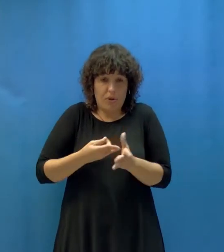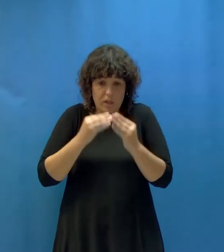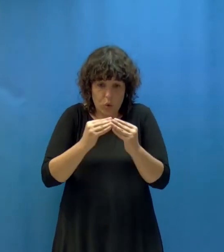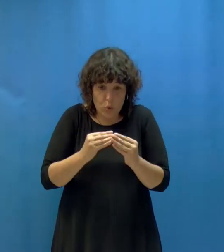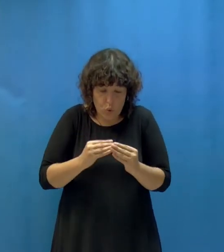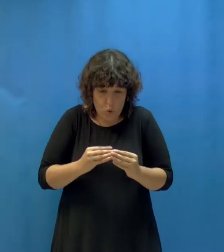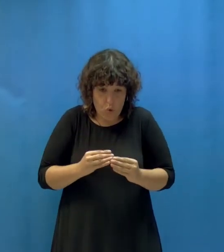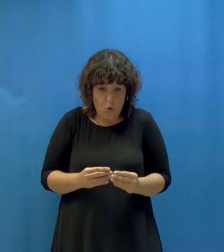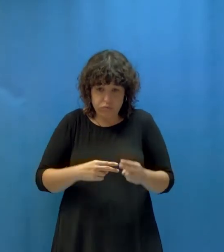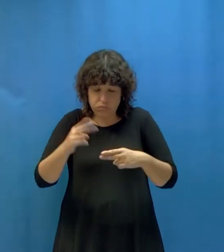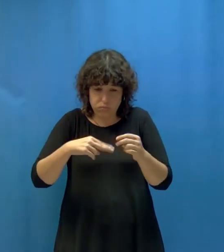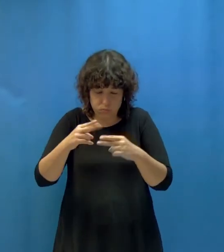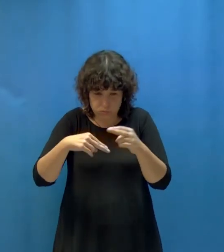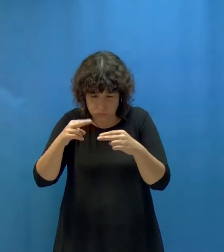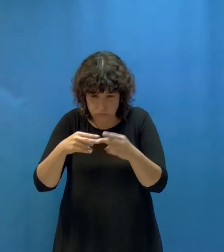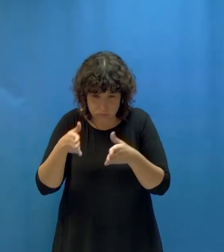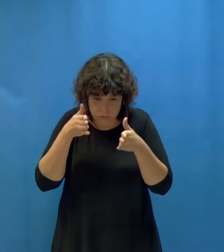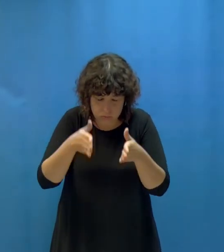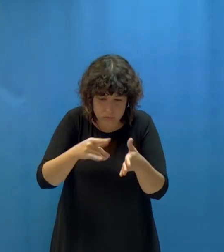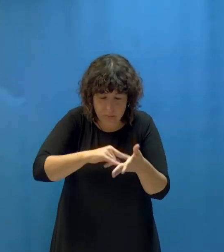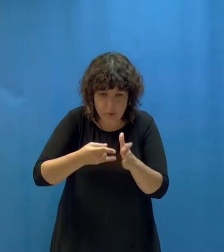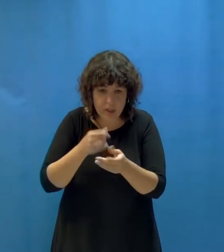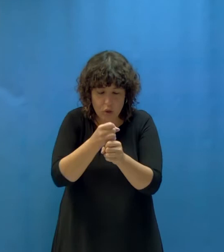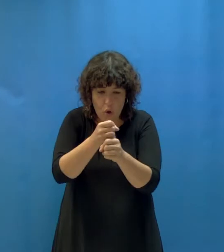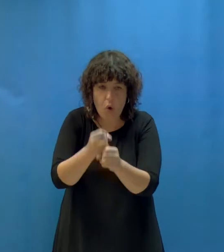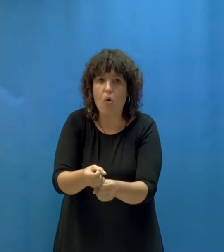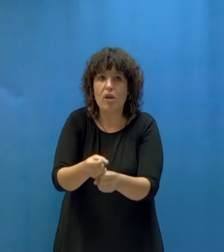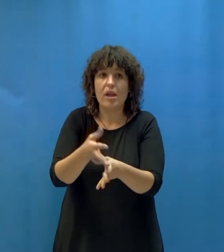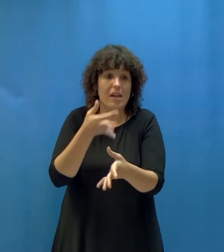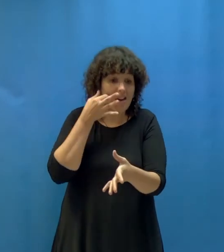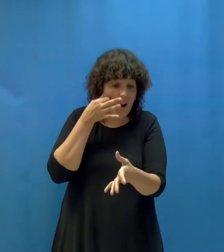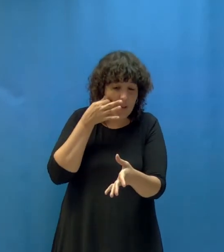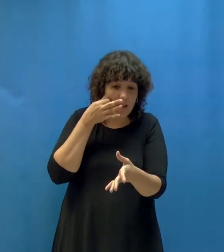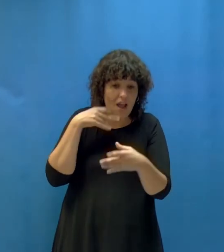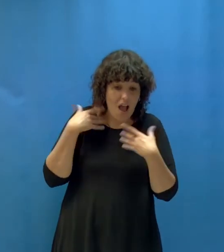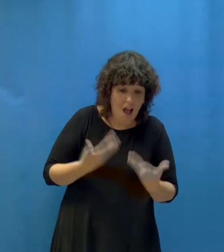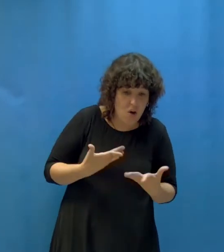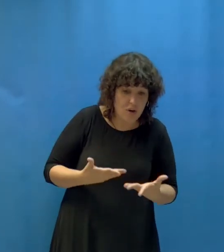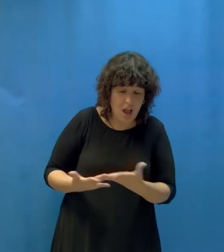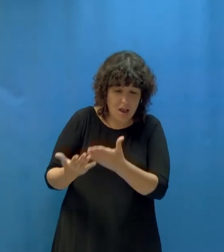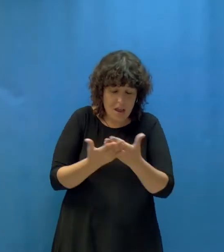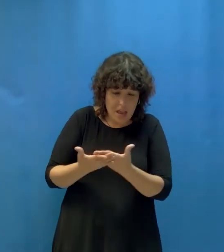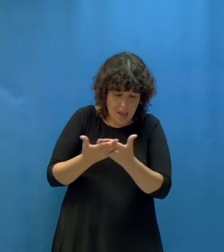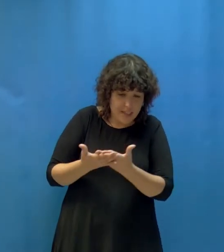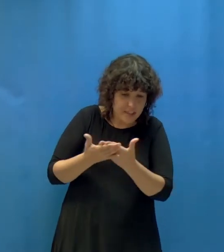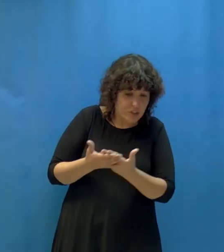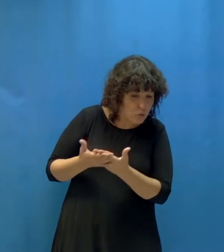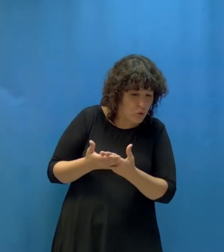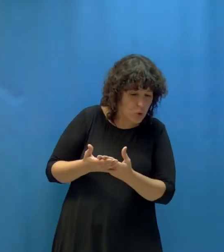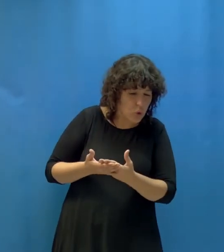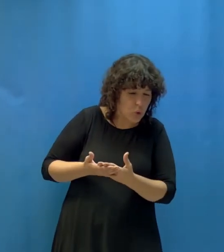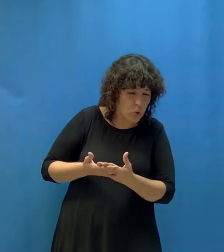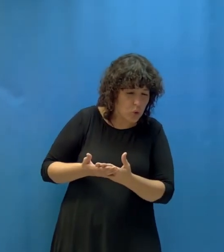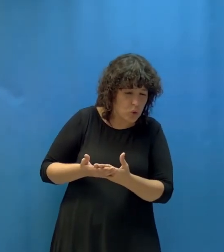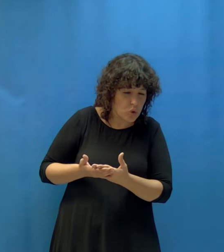d'aquesta infraestructura sense tindre en compte que just en aquest moment, ara mateix, estan en marxa alguns estudis claus per a la ciutat de Castelló, com